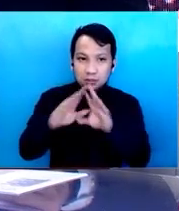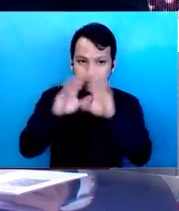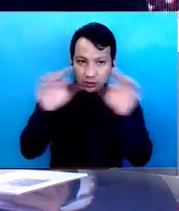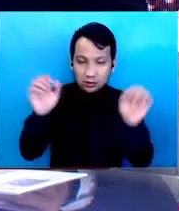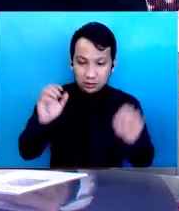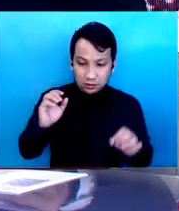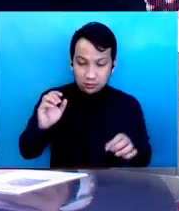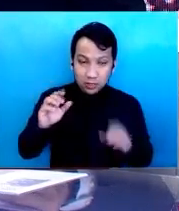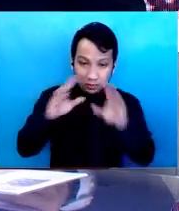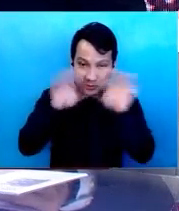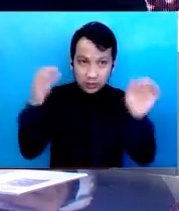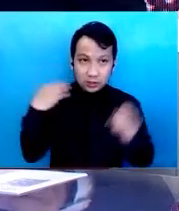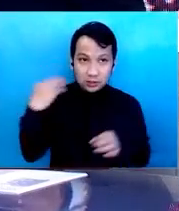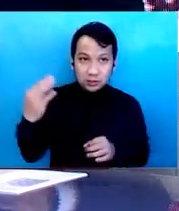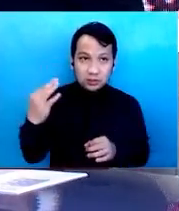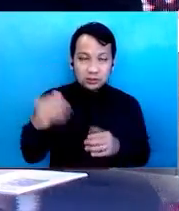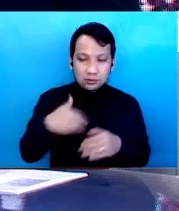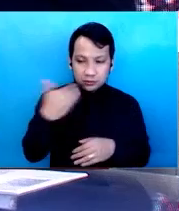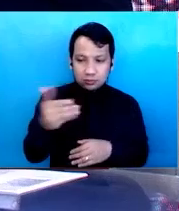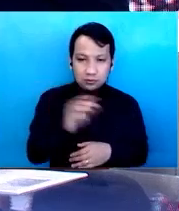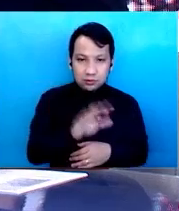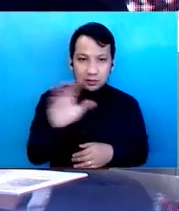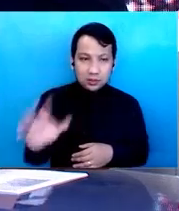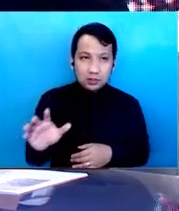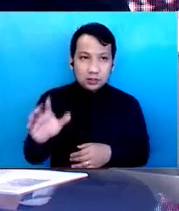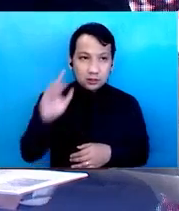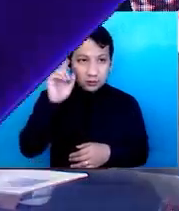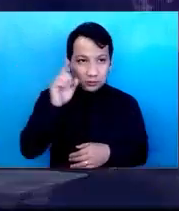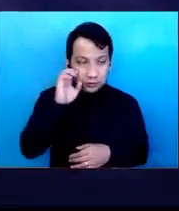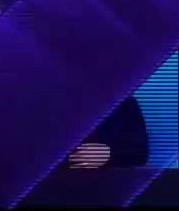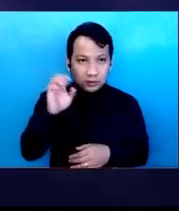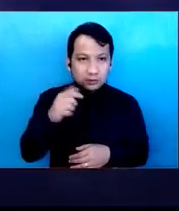aspirants. Nasa frontline na balitang yan, Zoni Reyes Guerra.